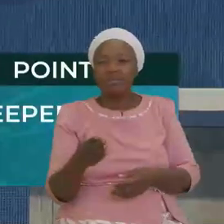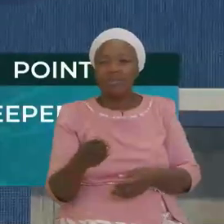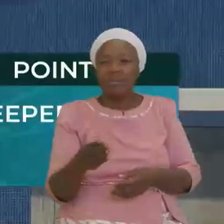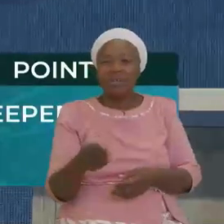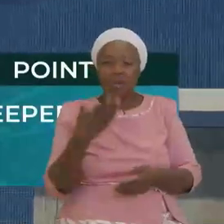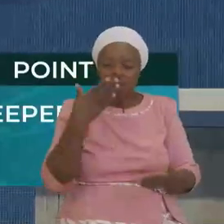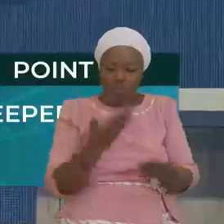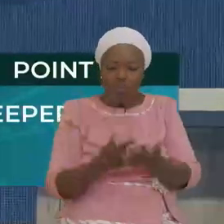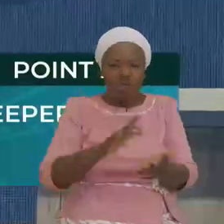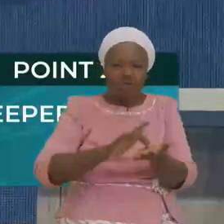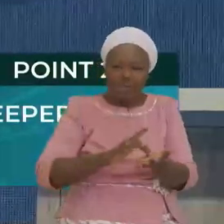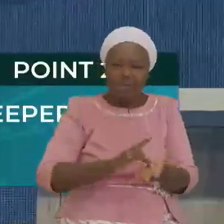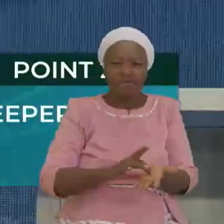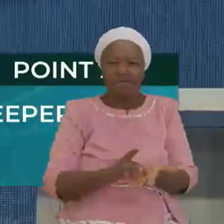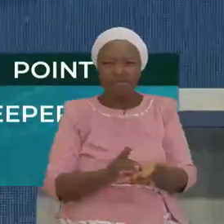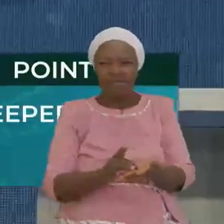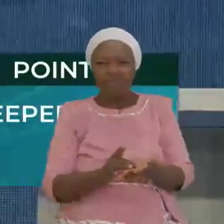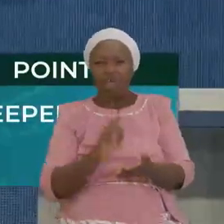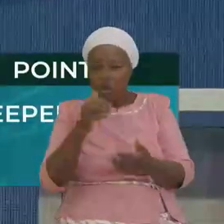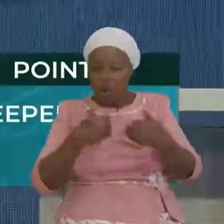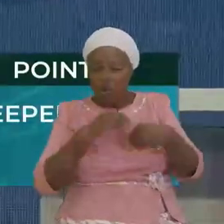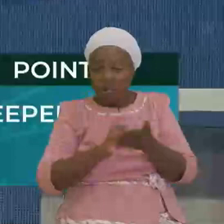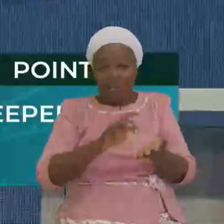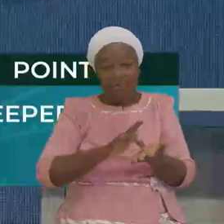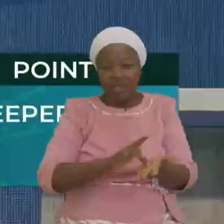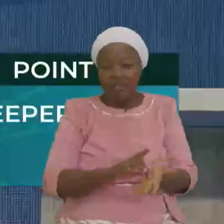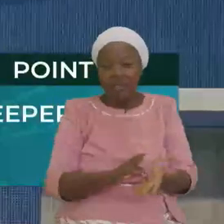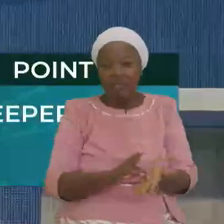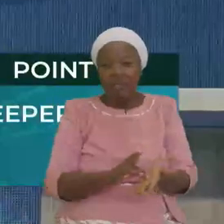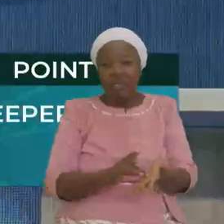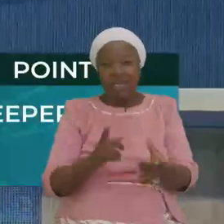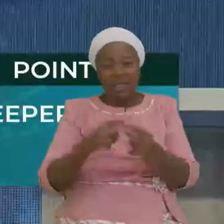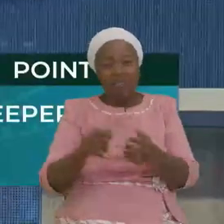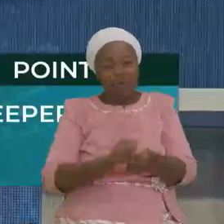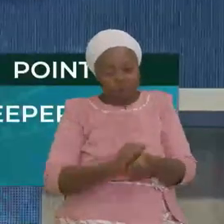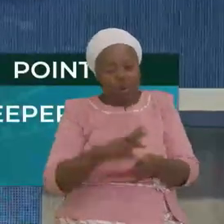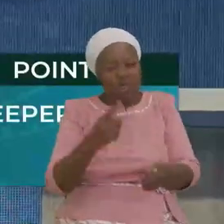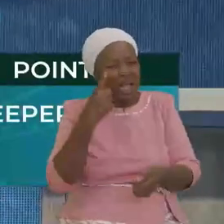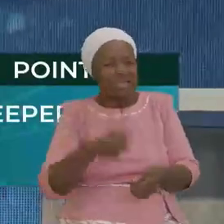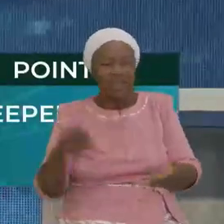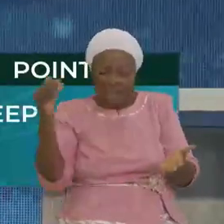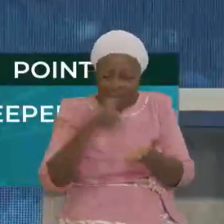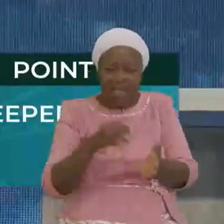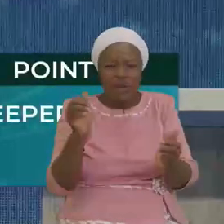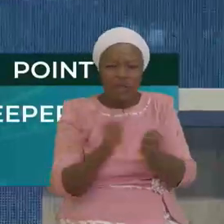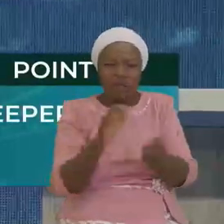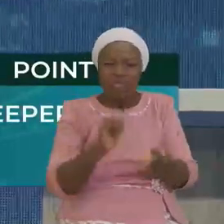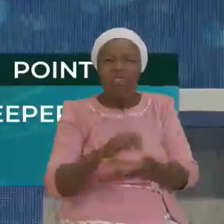Quels que soient les médicaments qu'on t'a donnés, une bonne médication, tu as les bons